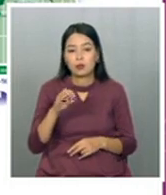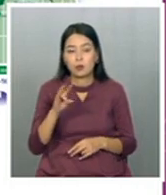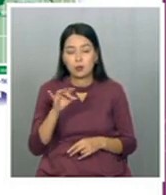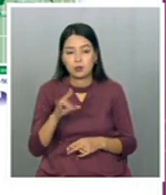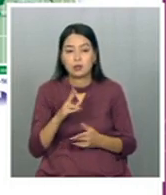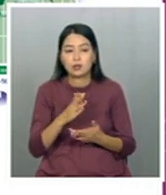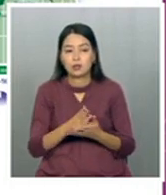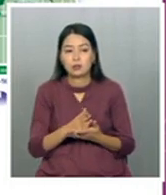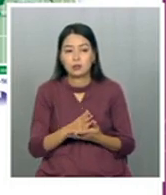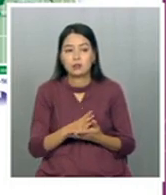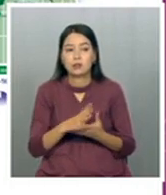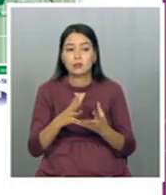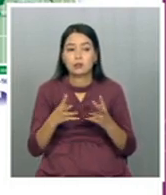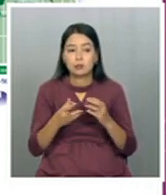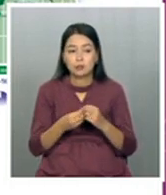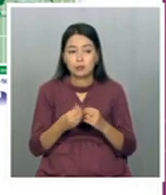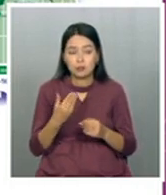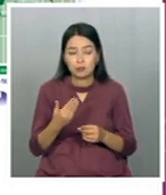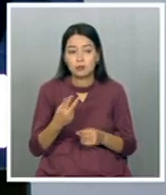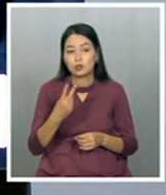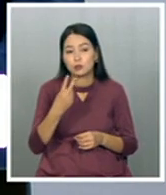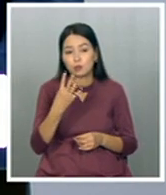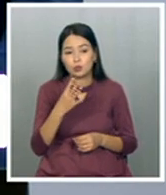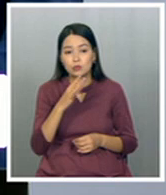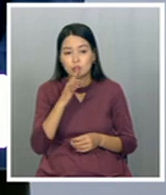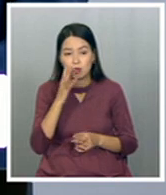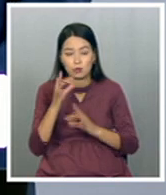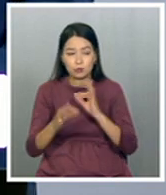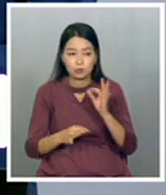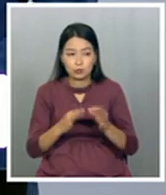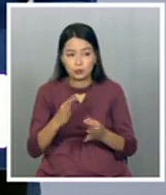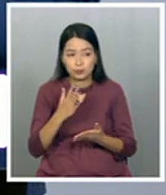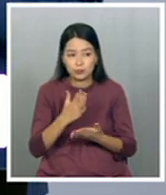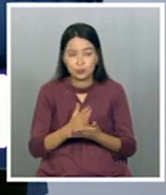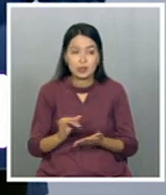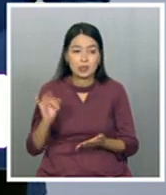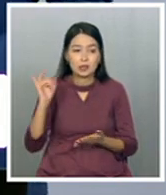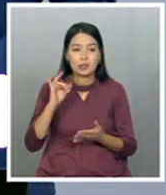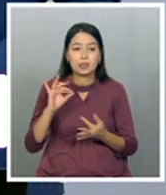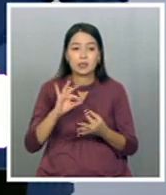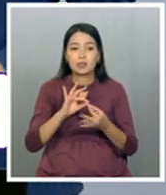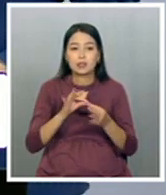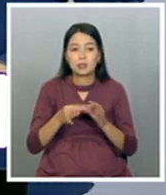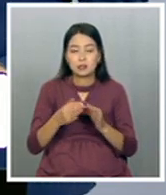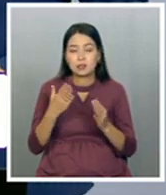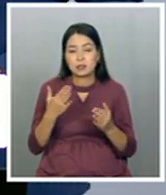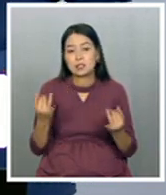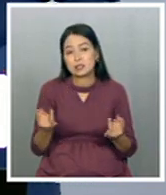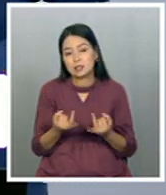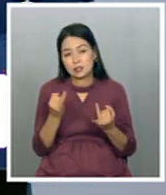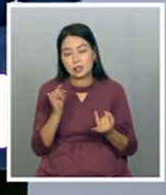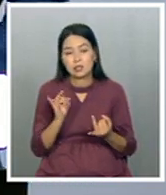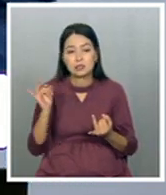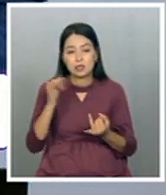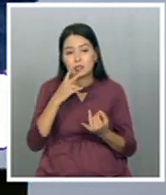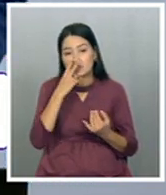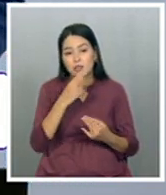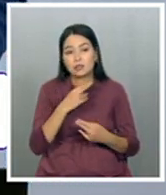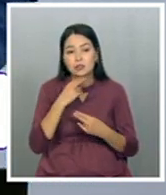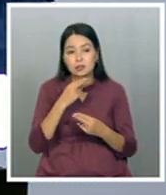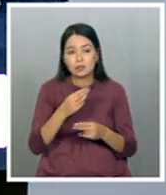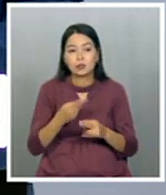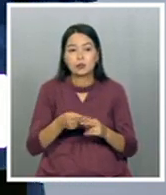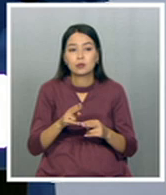Жалпы сағаттық белдеулер 24 сағат. Тарихи дерек. Енді мынадай бір қызықты тарихи дерекке назар аударайық. Бұл